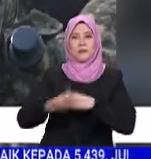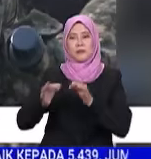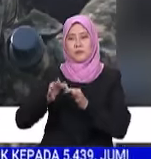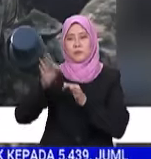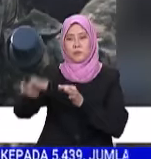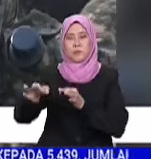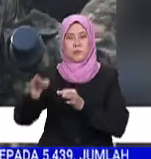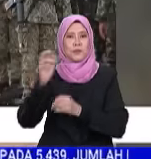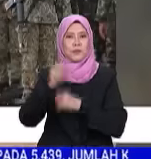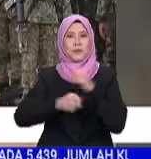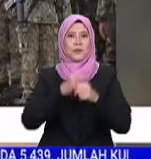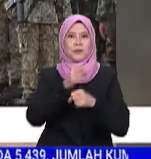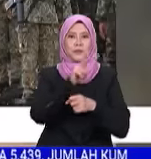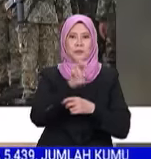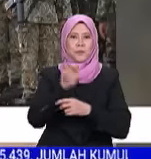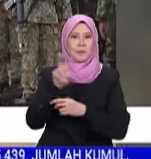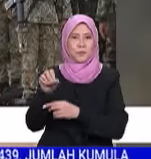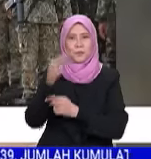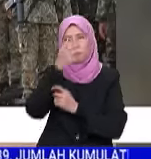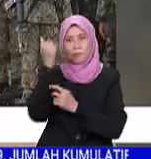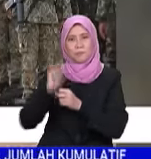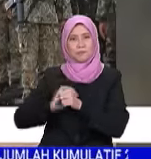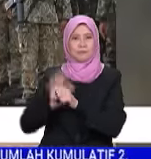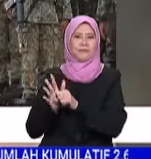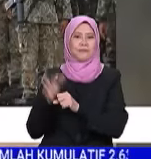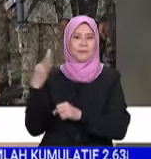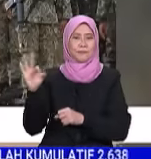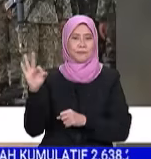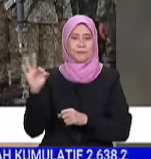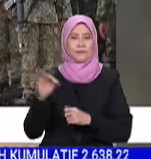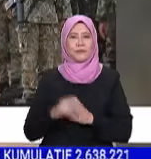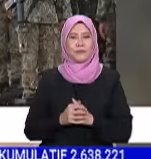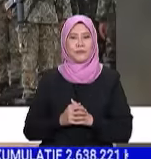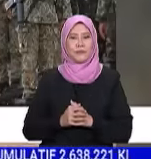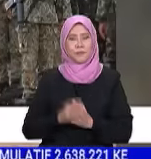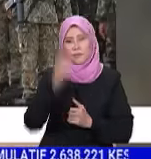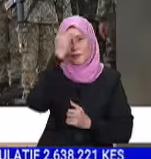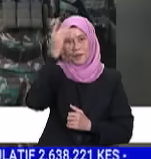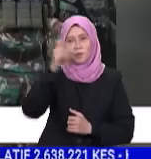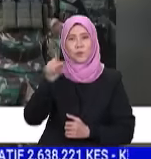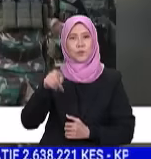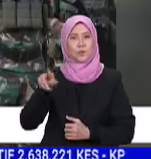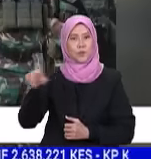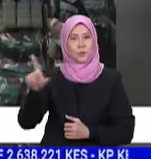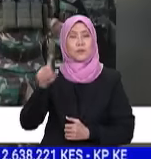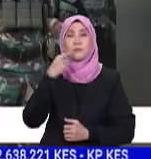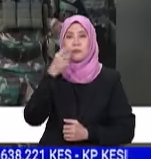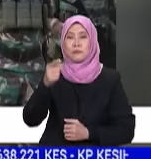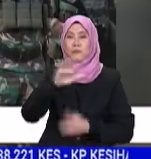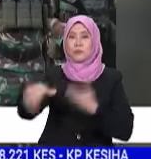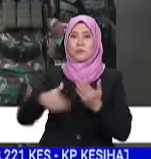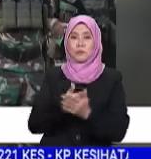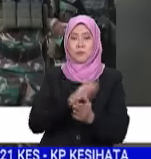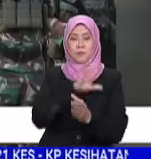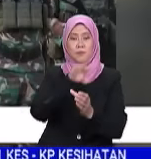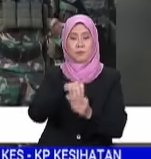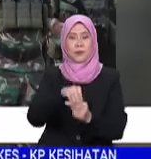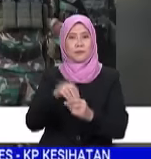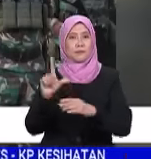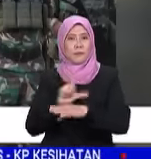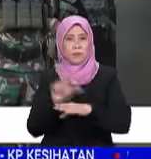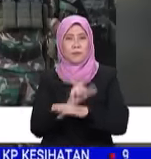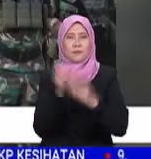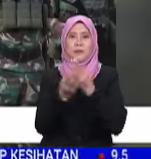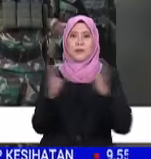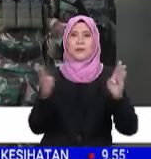tertangguh sejak 2020 akibat pandemik covid-19 tambah Datuk zulkafli bagi memastikan kesemua yang terlibat dengan sesise